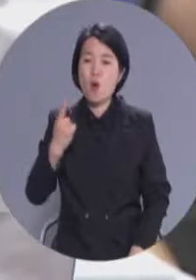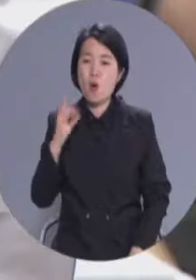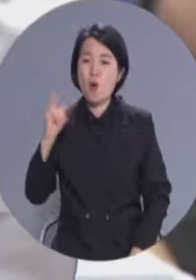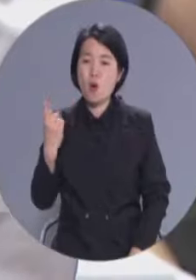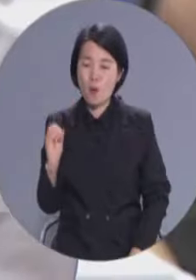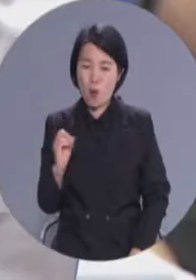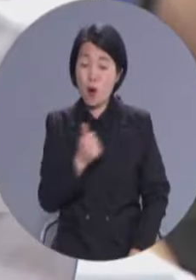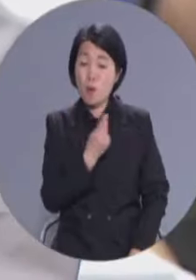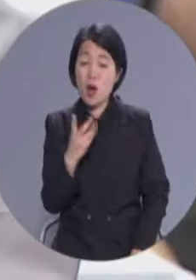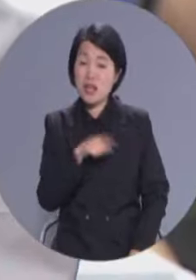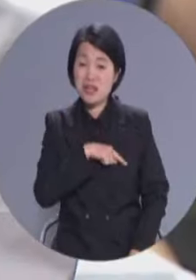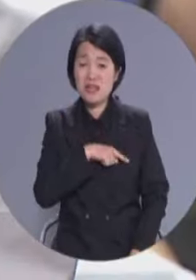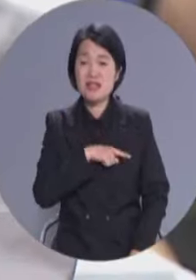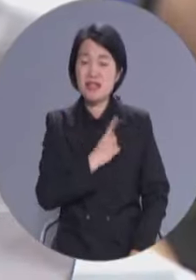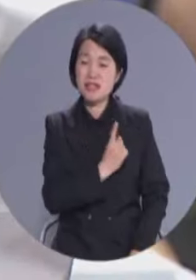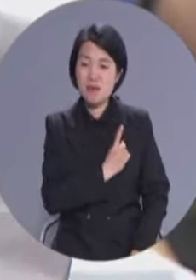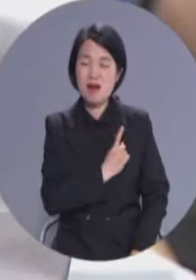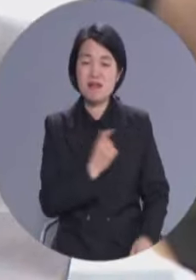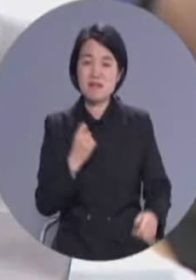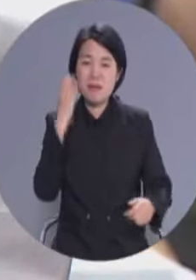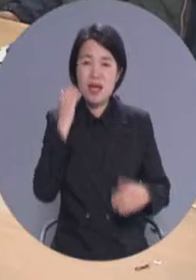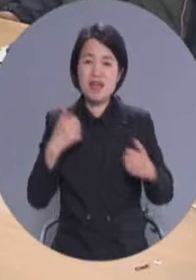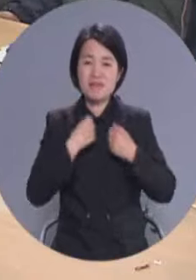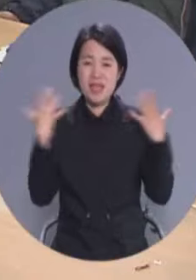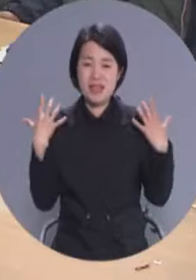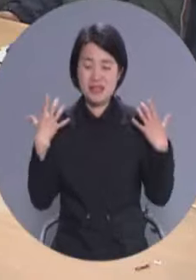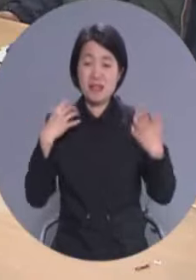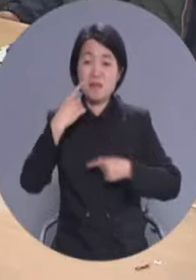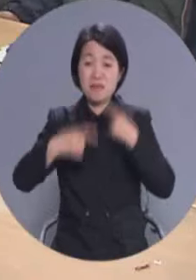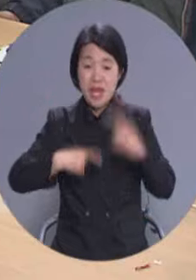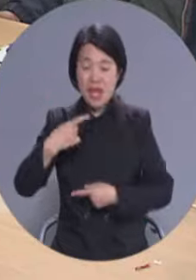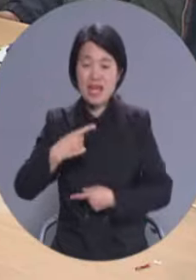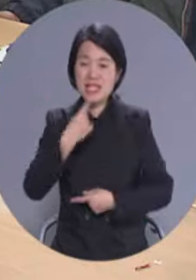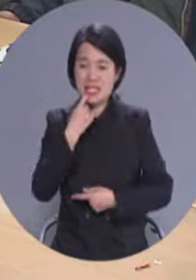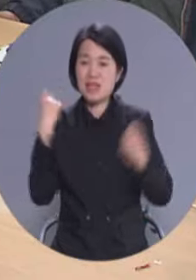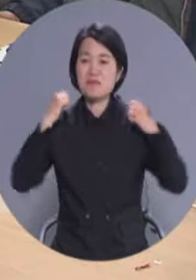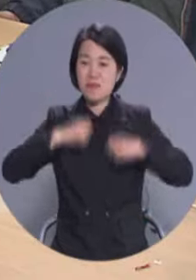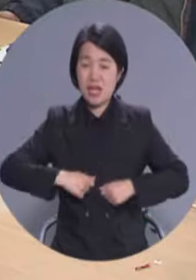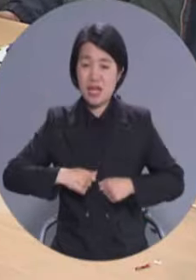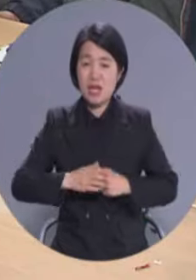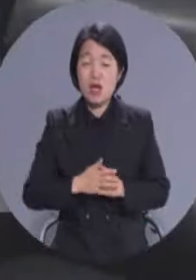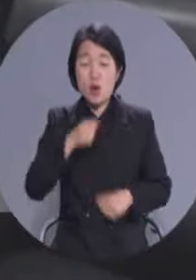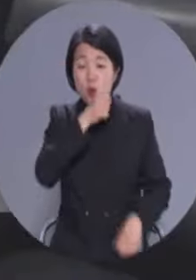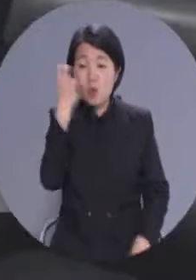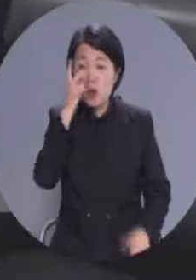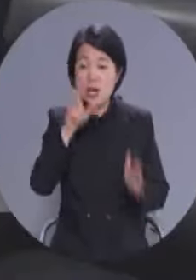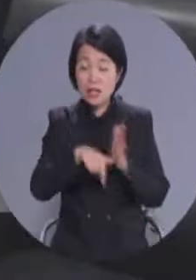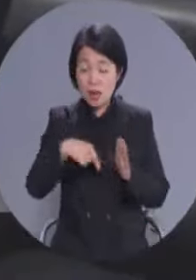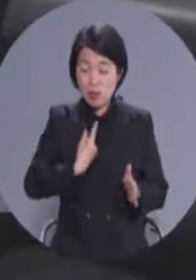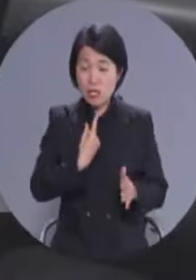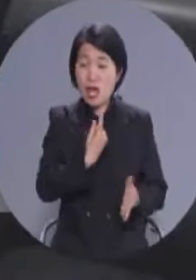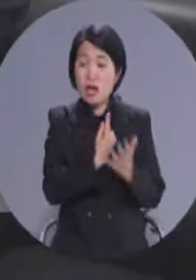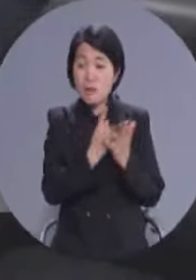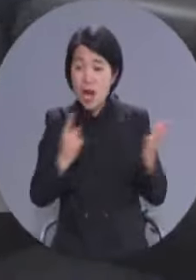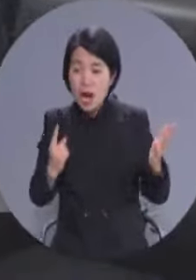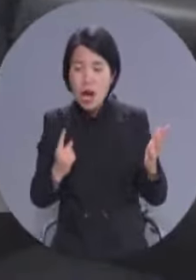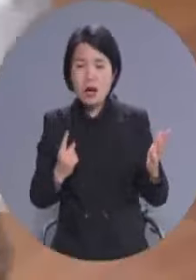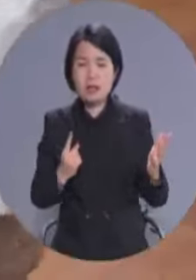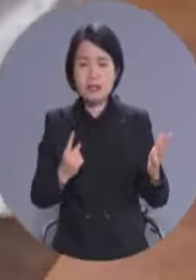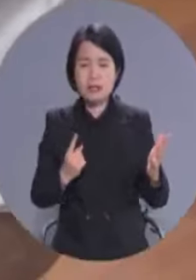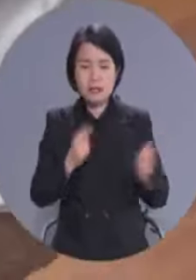벗고 흰색 옷으로 갈아입었습니다. 자신을 뺀 여론조사가 이뤄지는 등 당 경선이